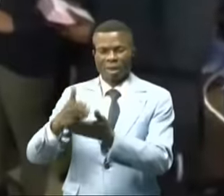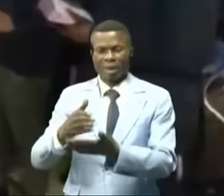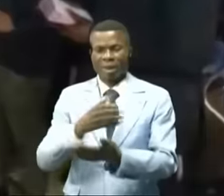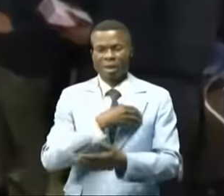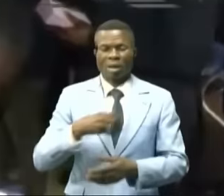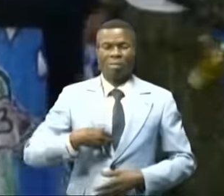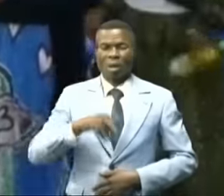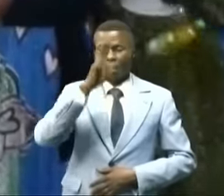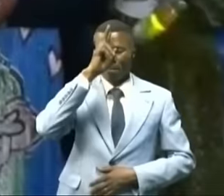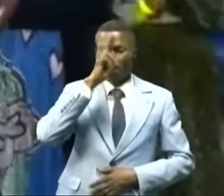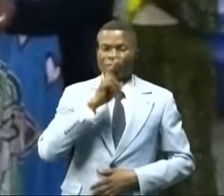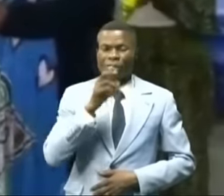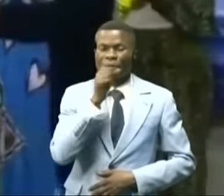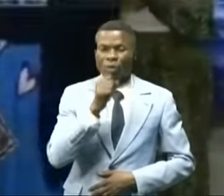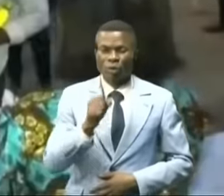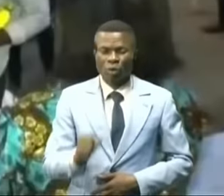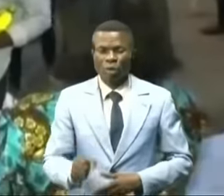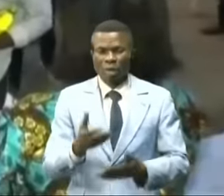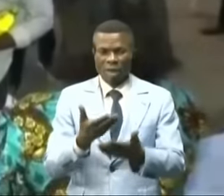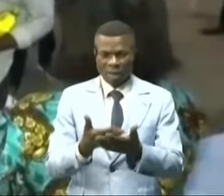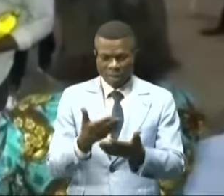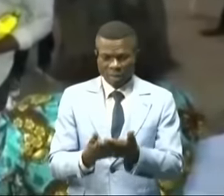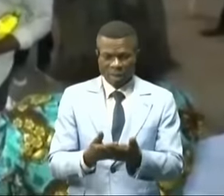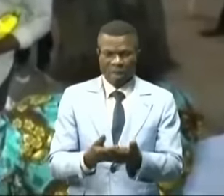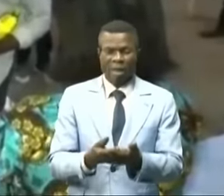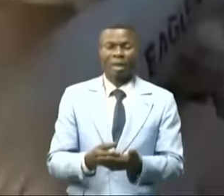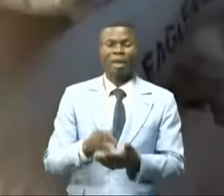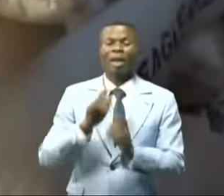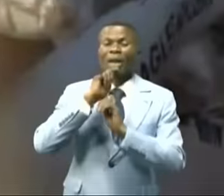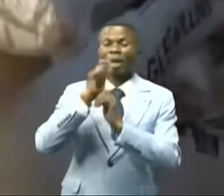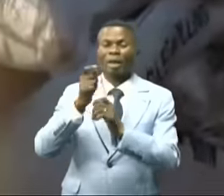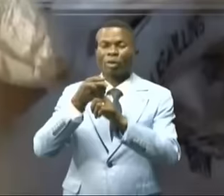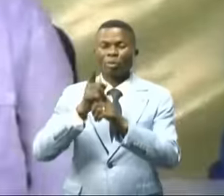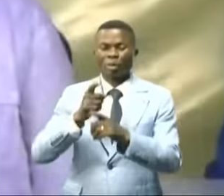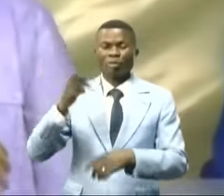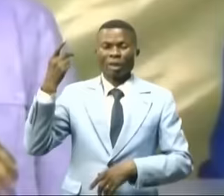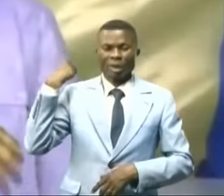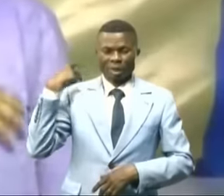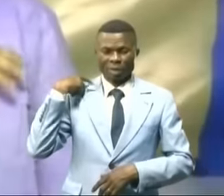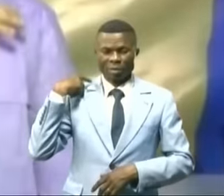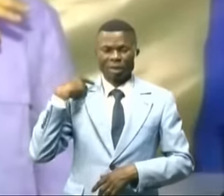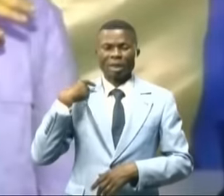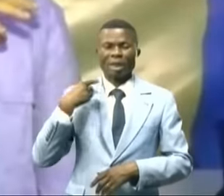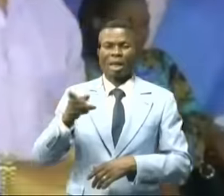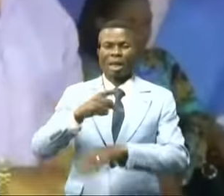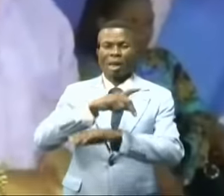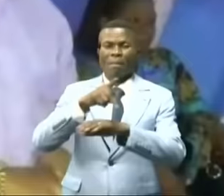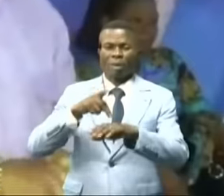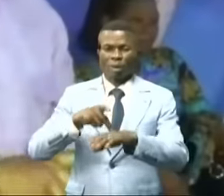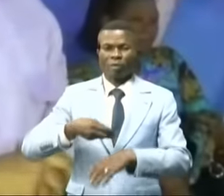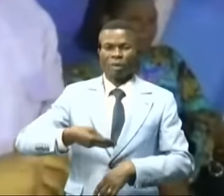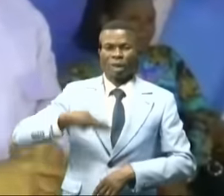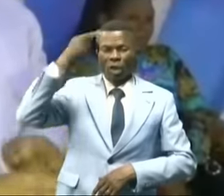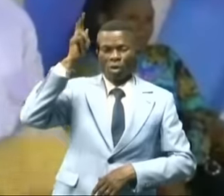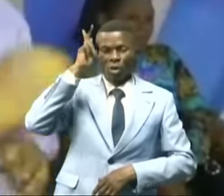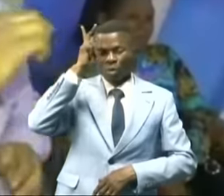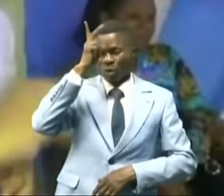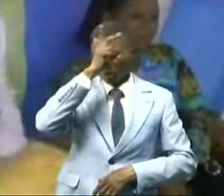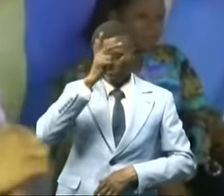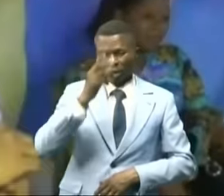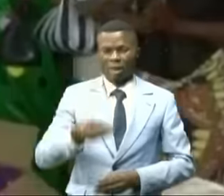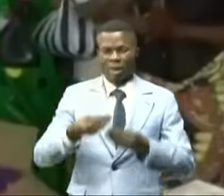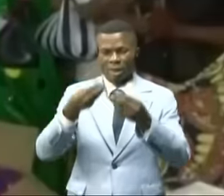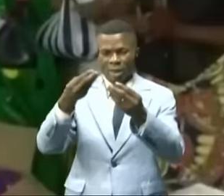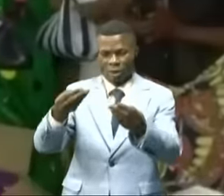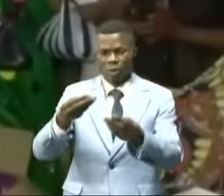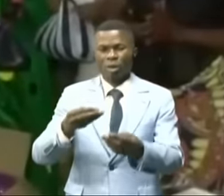veuves, orphelins et personnes de troisième âge. Ces dons et l'œuvre du questeur de l'Assemblée provinciale du Haut-Katanga,